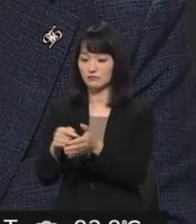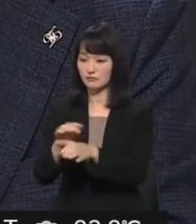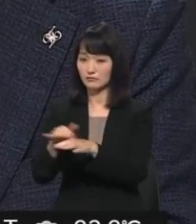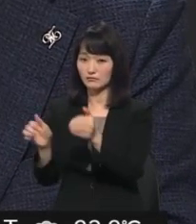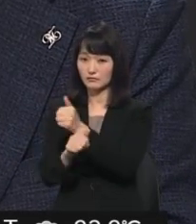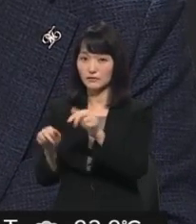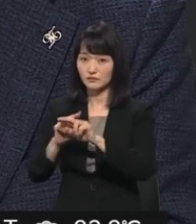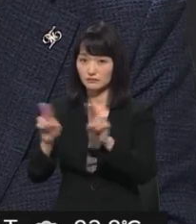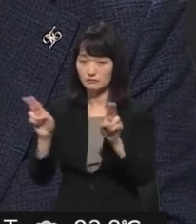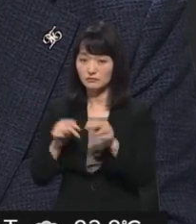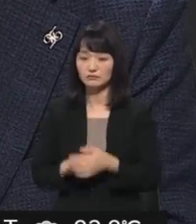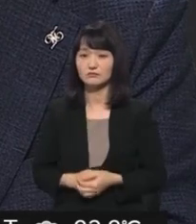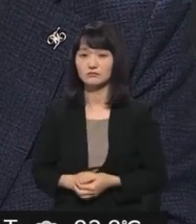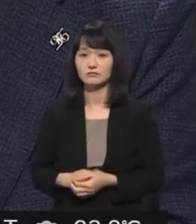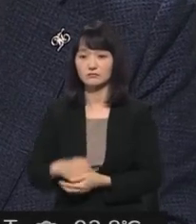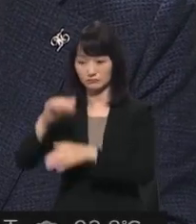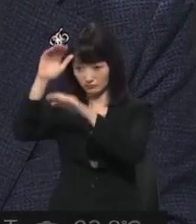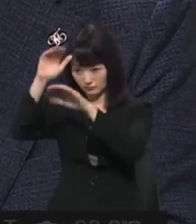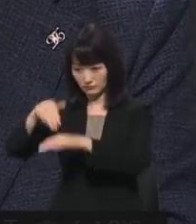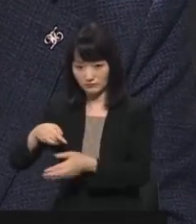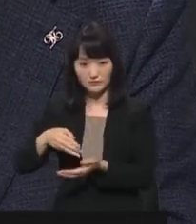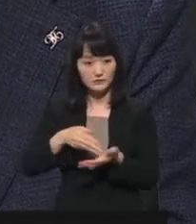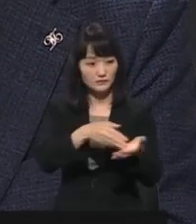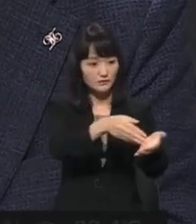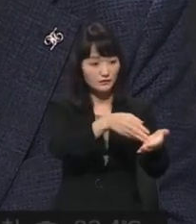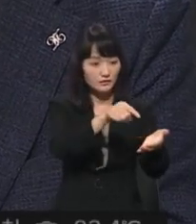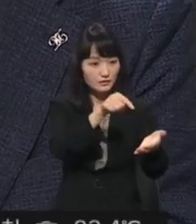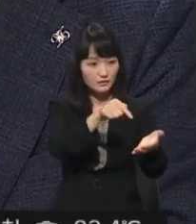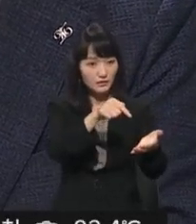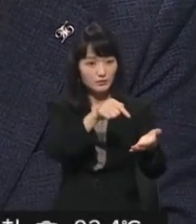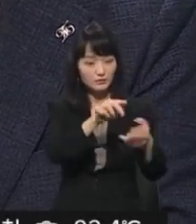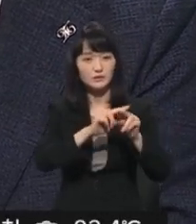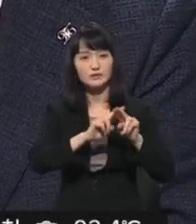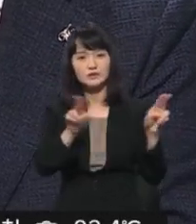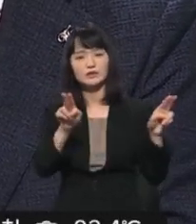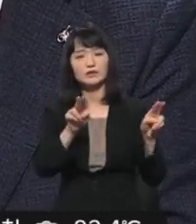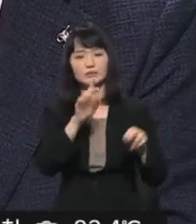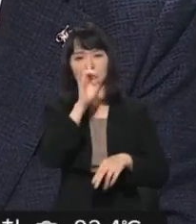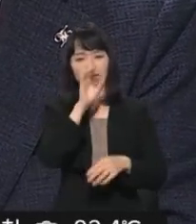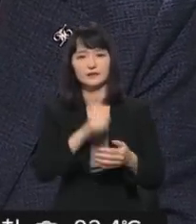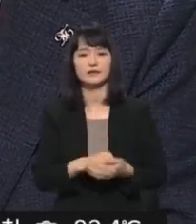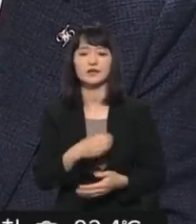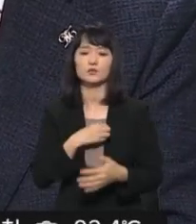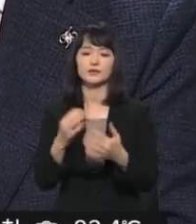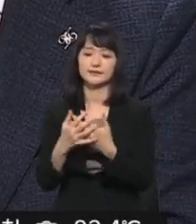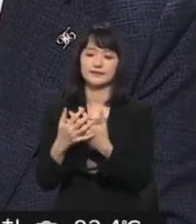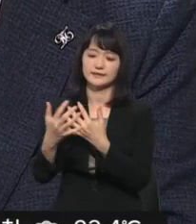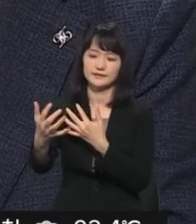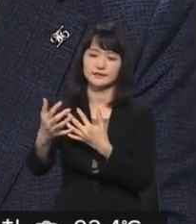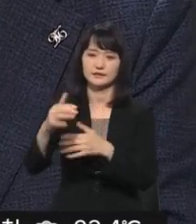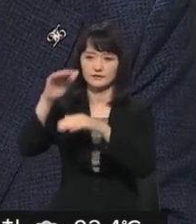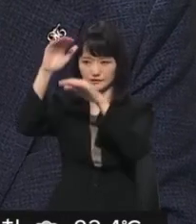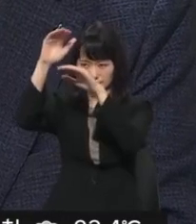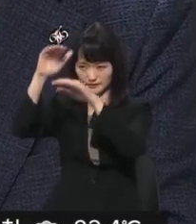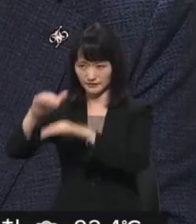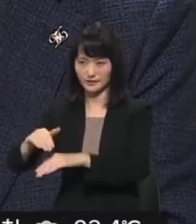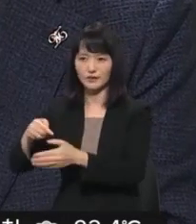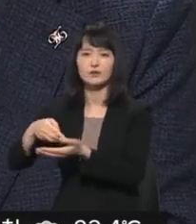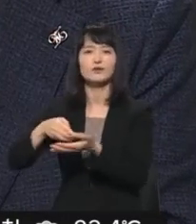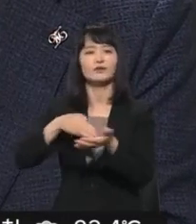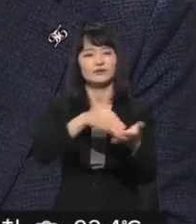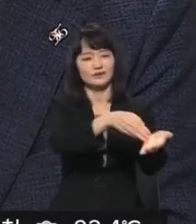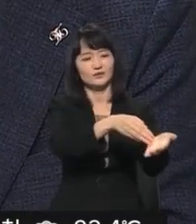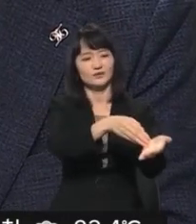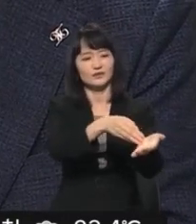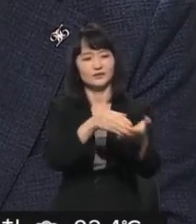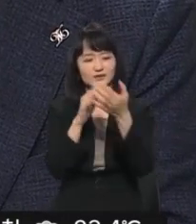1건을 bda 에서 올려서 비데 이건 뭐야 된 문제가 되기 때문에 의원총회를 열어 서의 원청이 않고 늘 올라가죠 복잡해